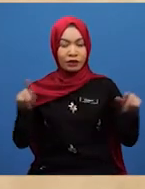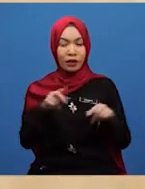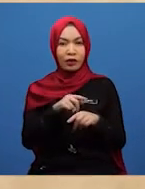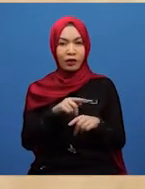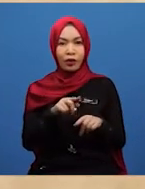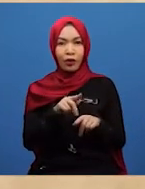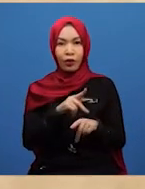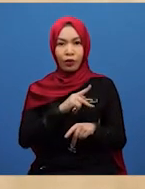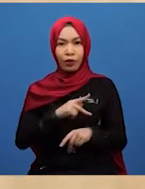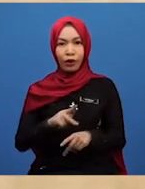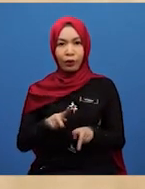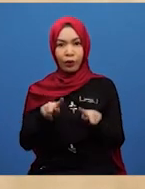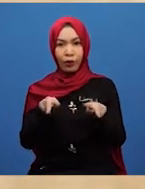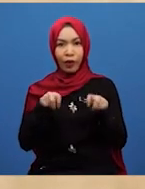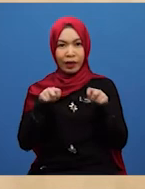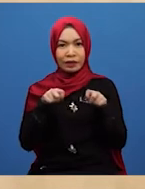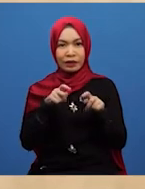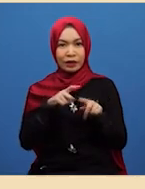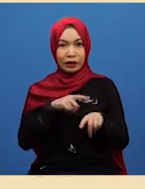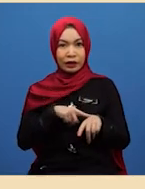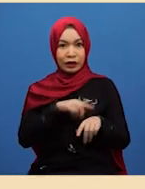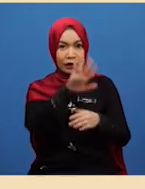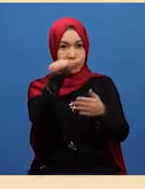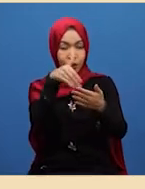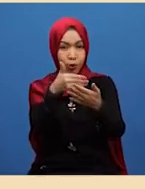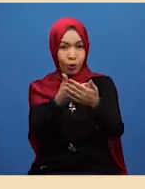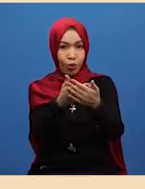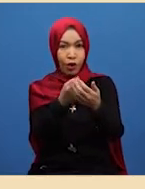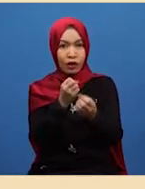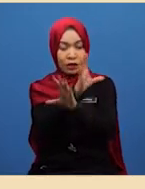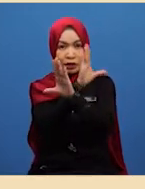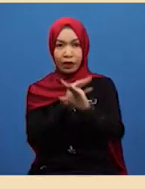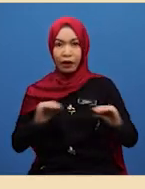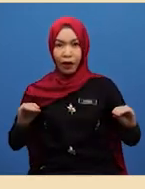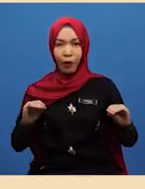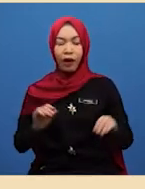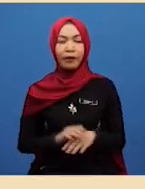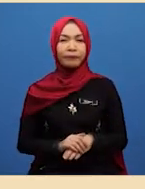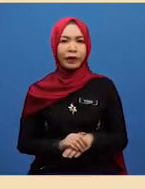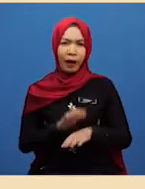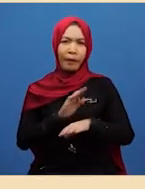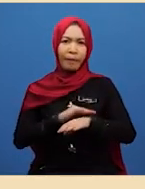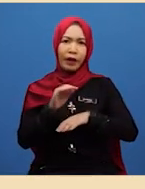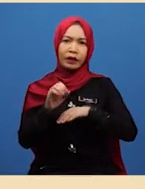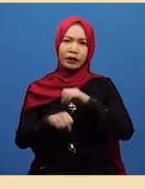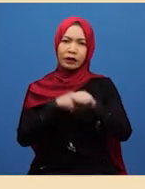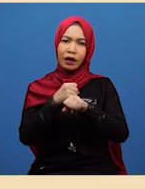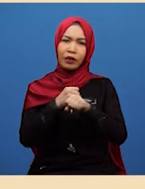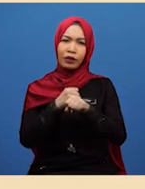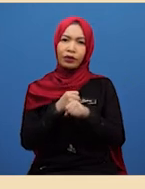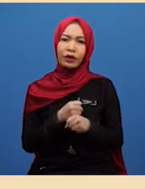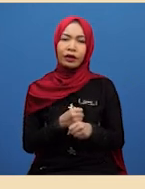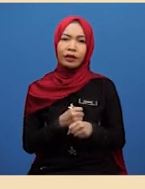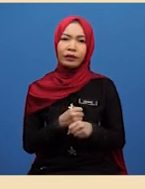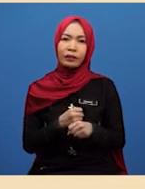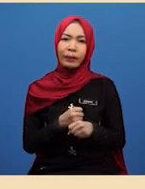Bagaimanakah keadaan di Sarawak ketika James Brooke mula hadir? Sekitar tahun 1820-an,